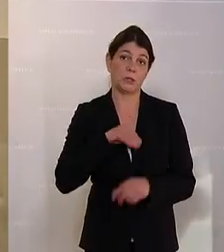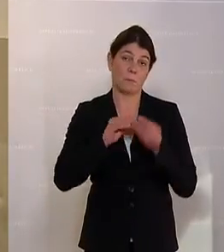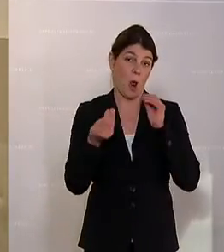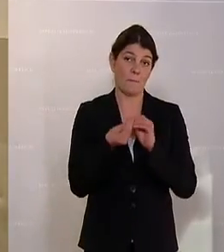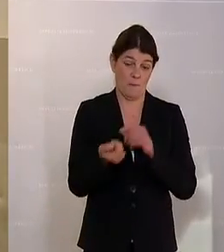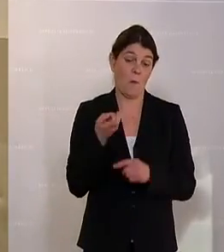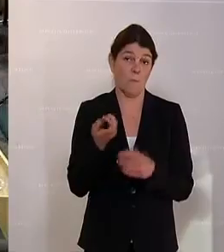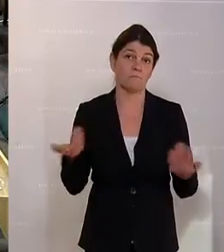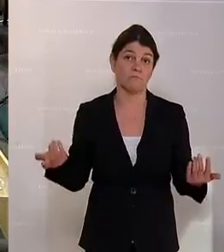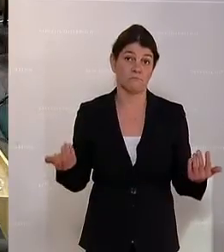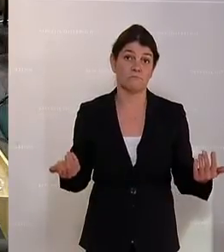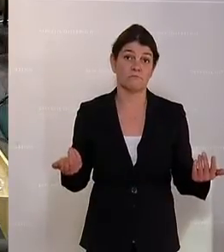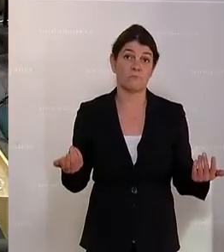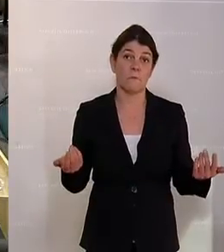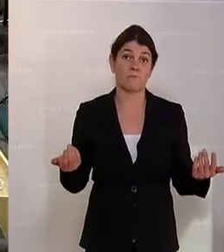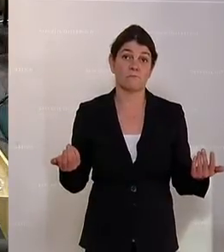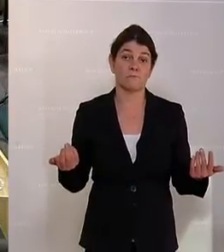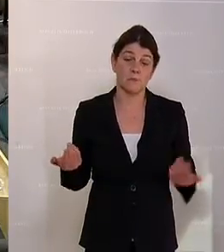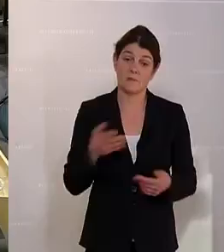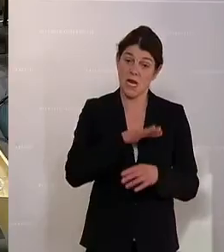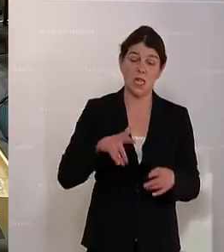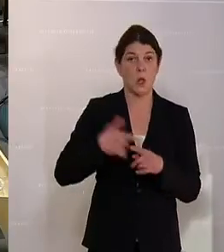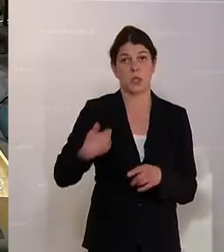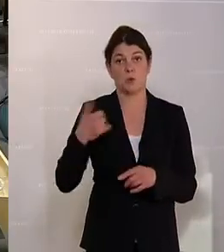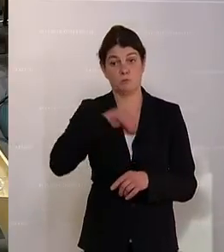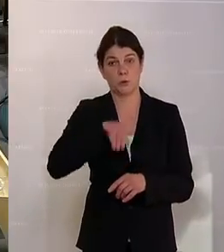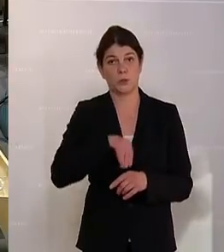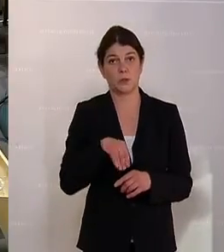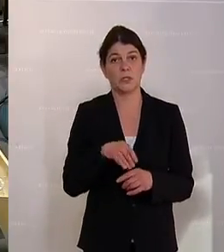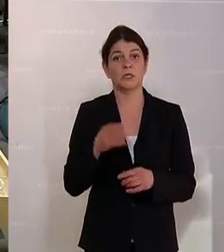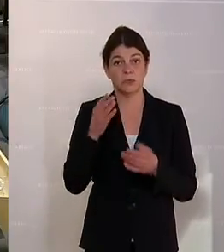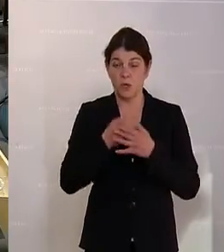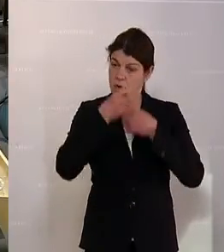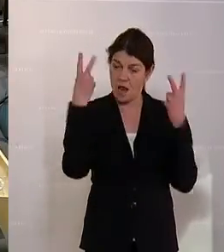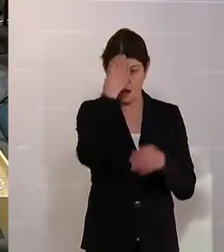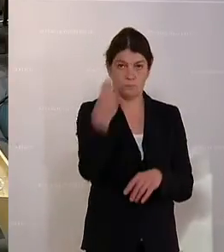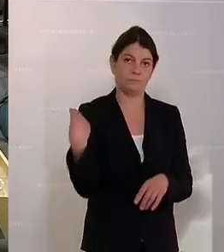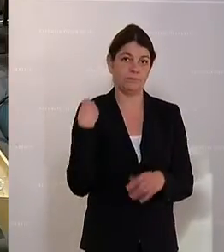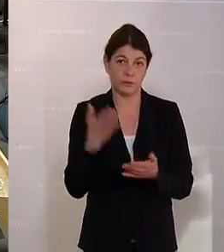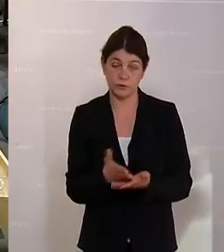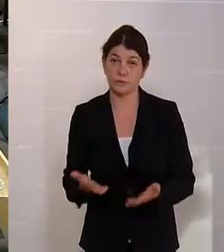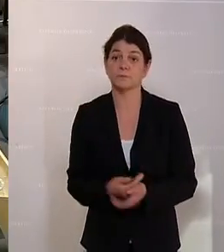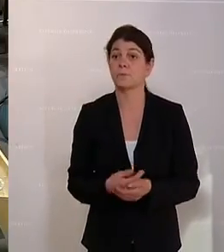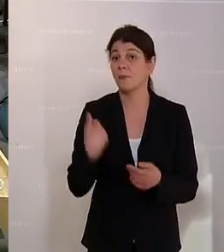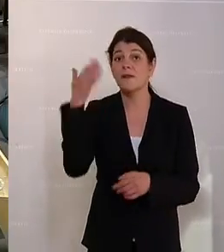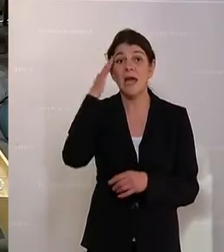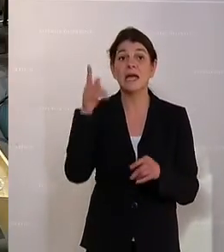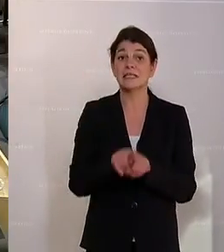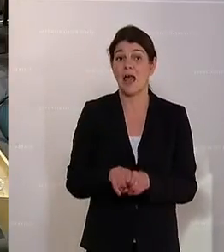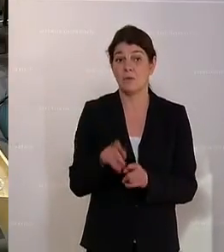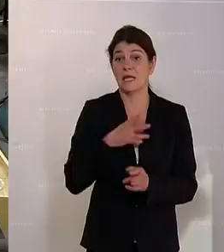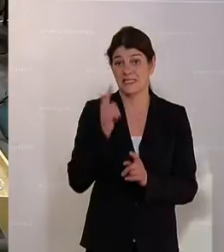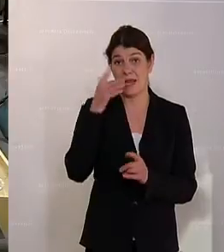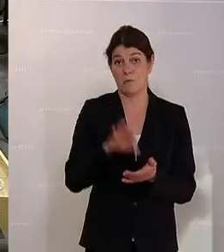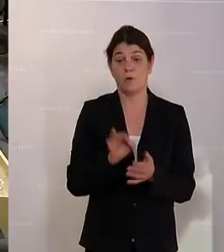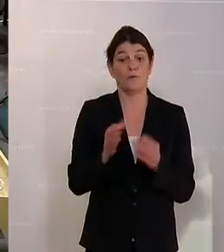Probleme auftauchen. Die Kinder- und Jugendpsychiatrie hat uns das eindrucksvoll vermittelt. Ich weiß aber auch, und das ist mein zweiter Punkt für